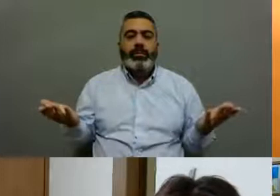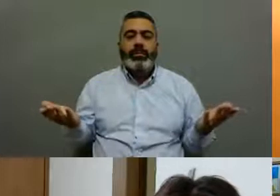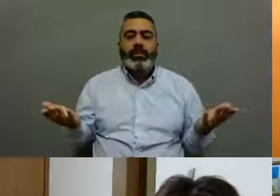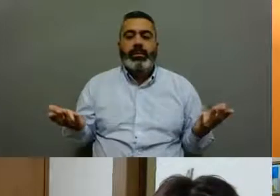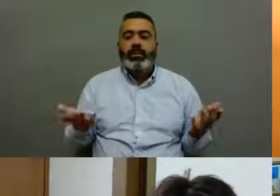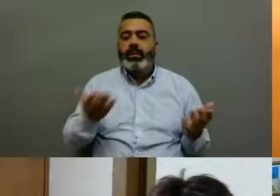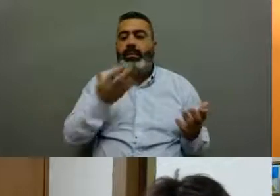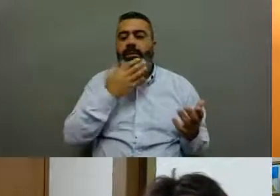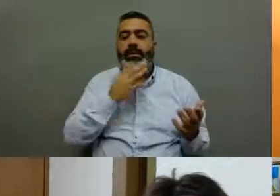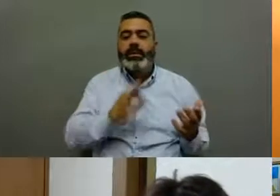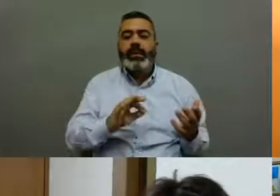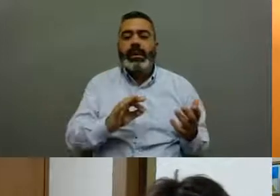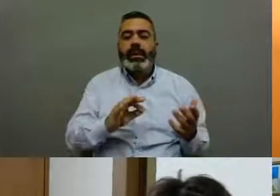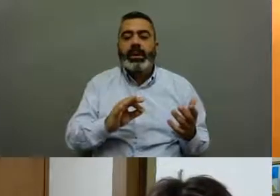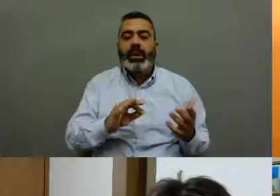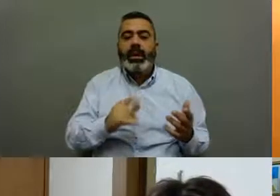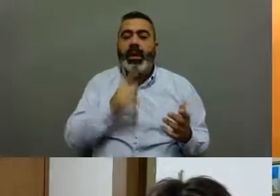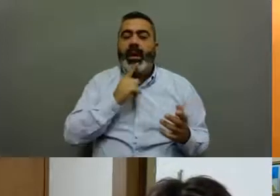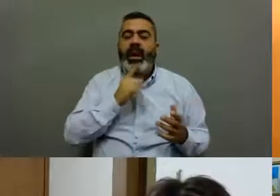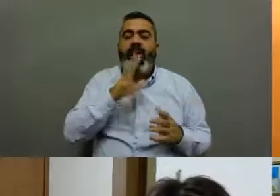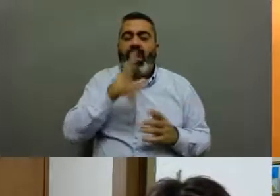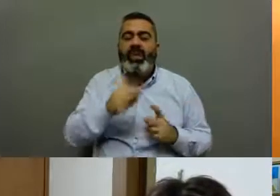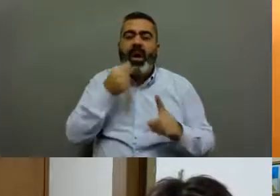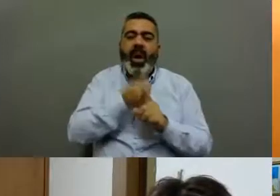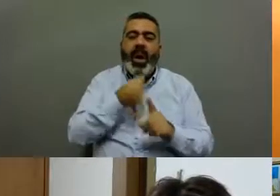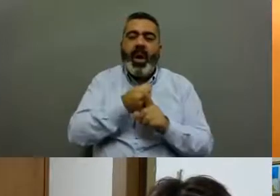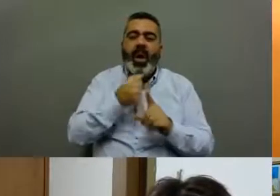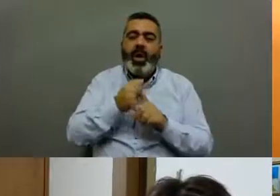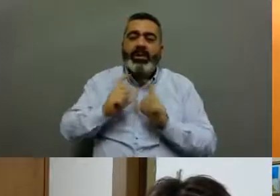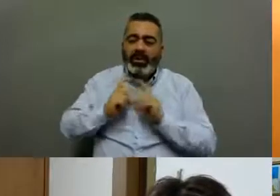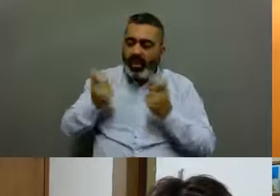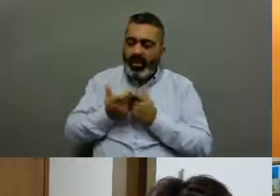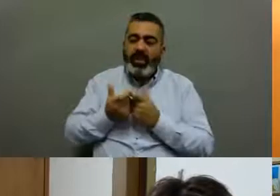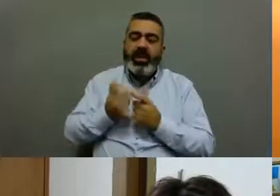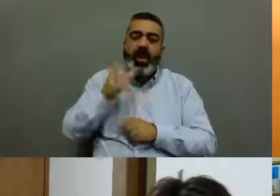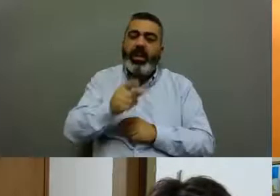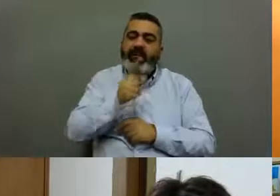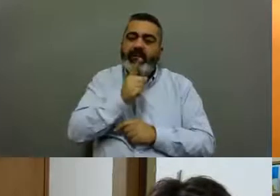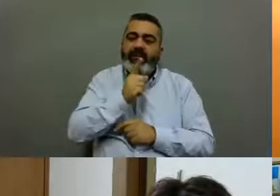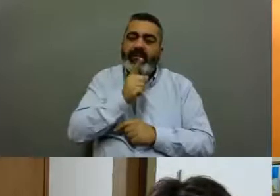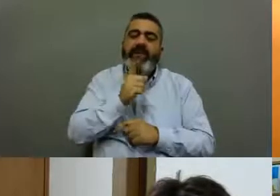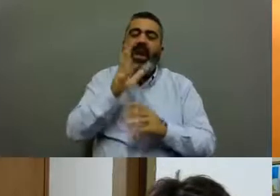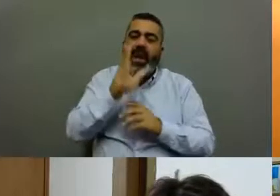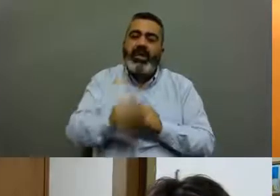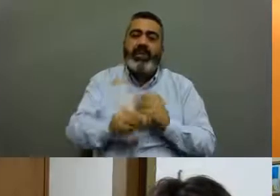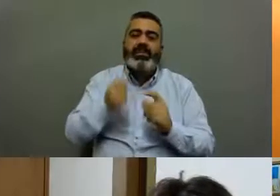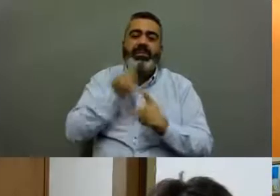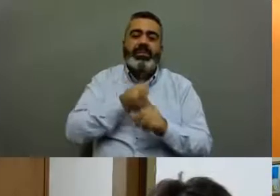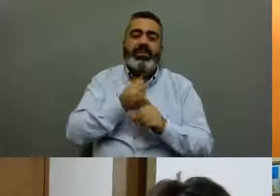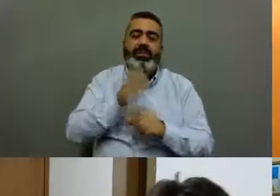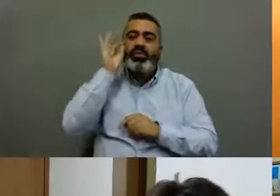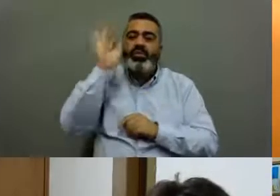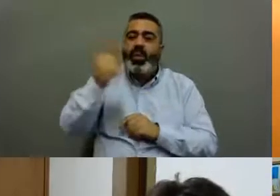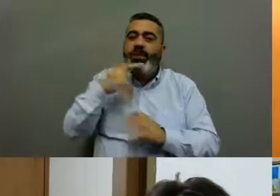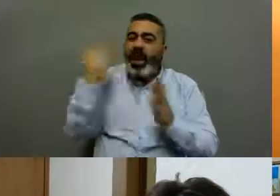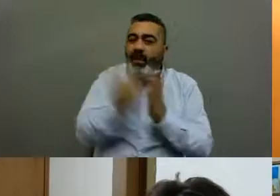ένας μεγάλος και καθημερινός αγώνας που βιώνω εγώ με την οικογένειά μου τις περισσότερες φορές για να αποδείξω το